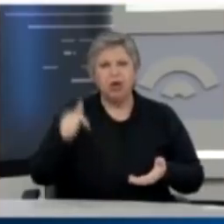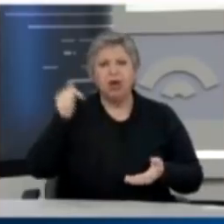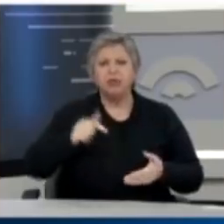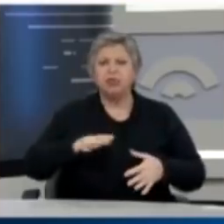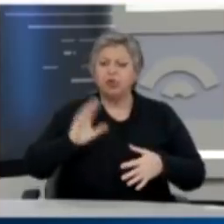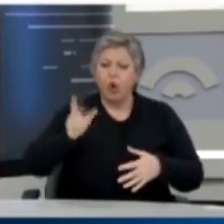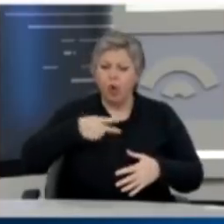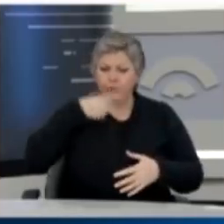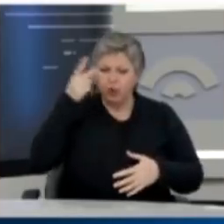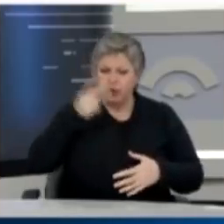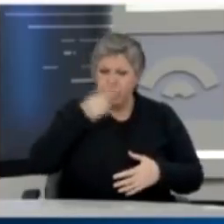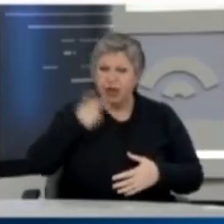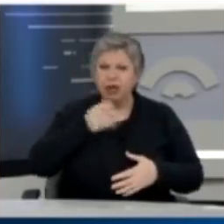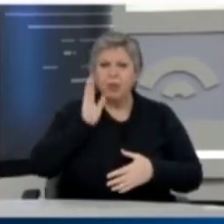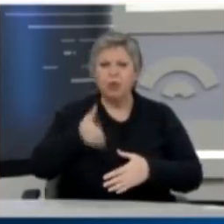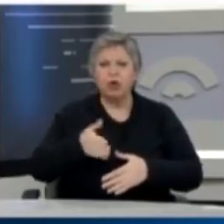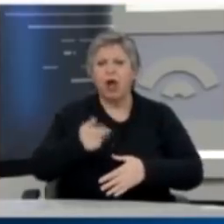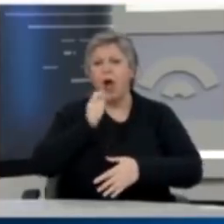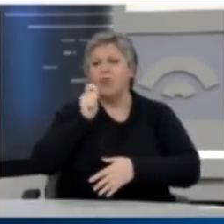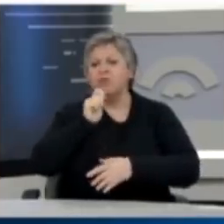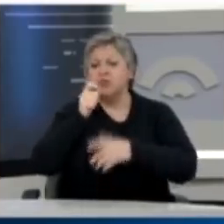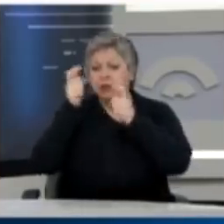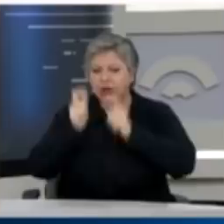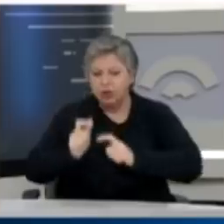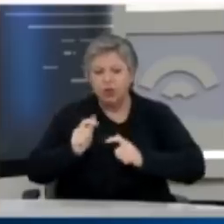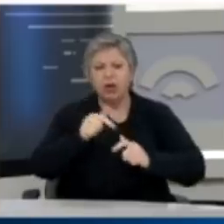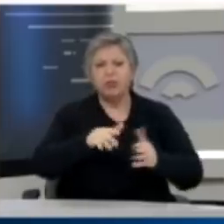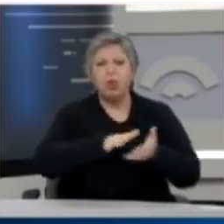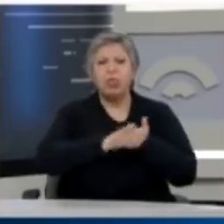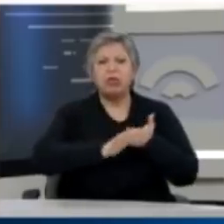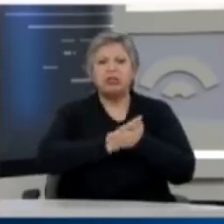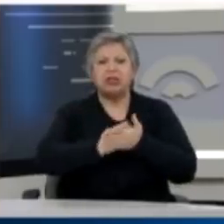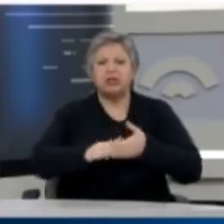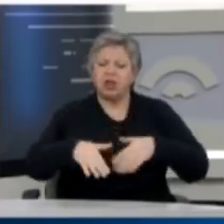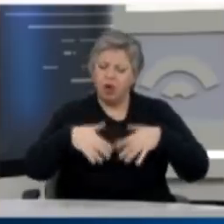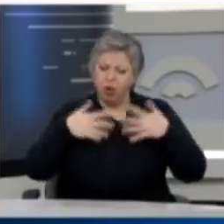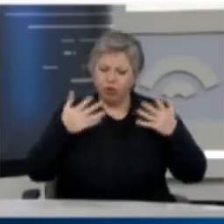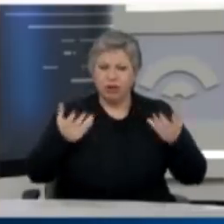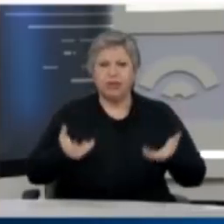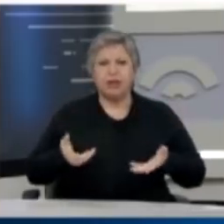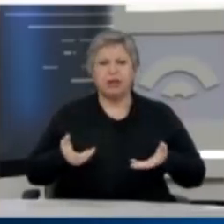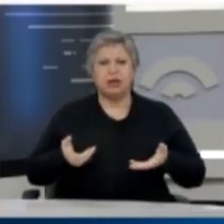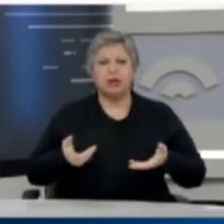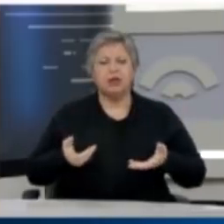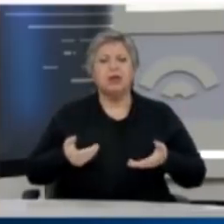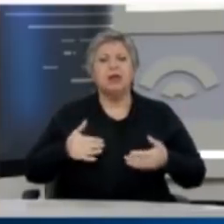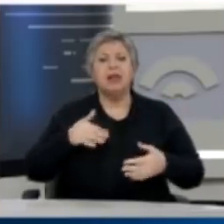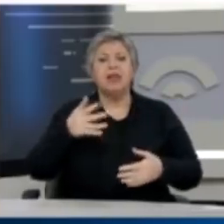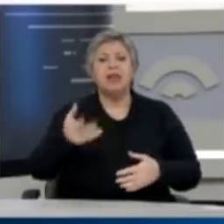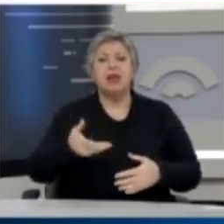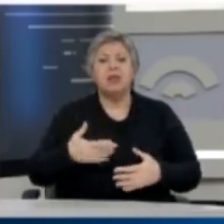κάνει και θρησκευτική τελετή. Σε αυτό που διαφωνούμε είναι ο πολιτικός και